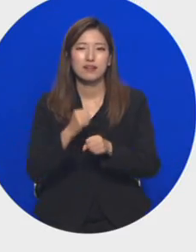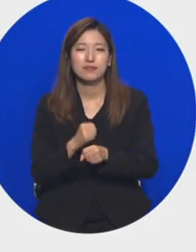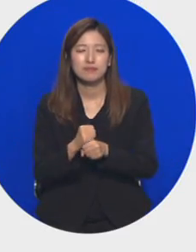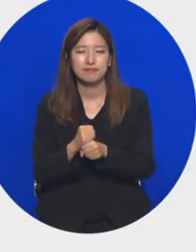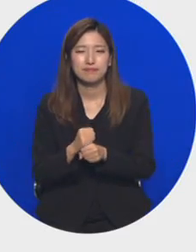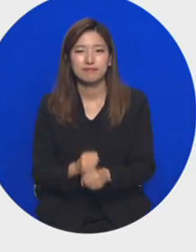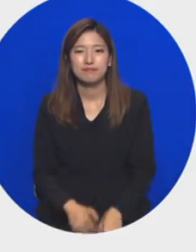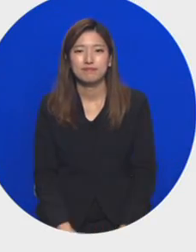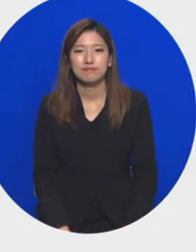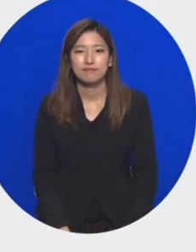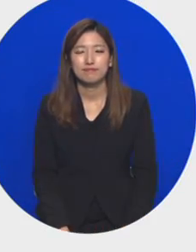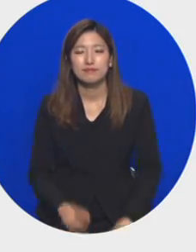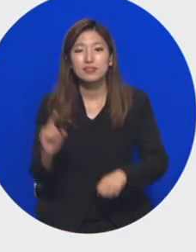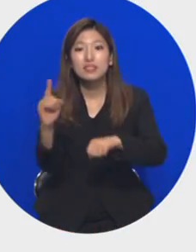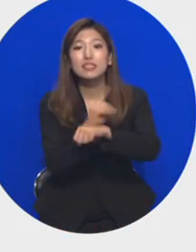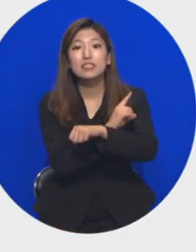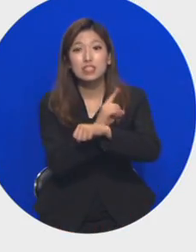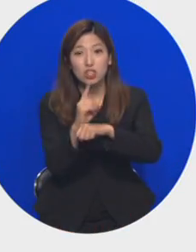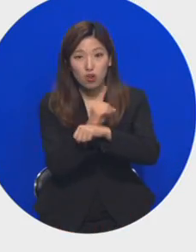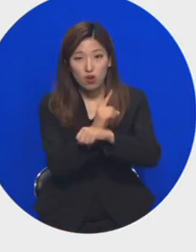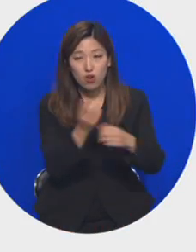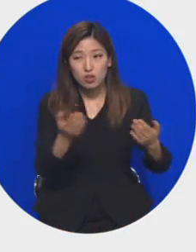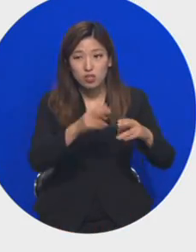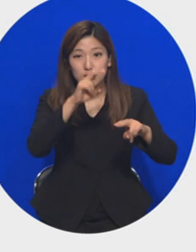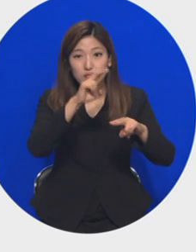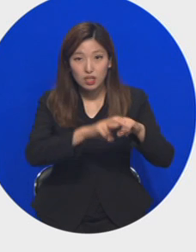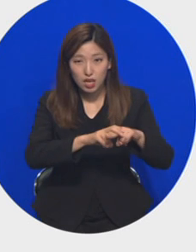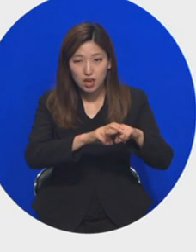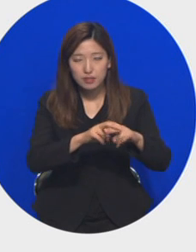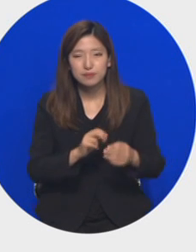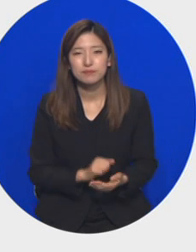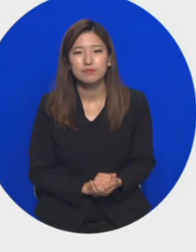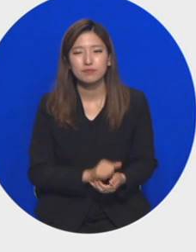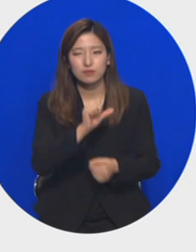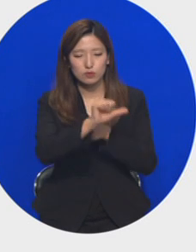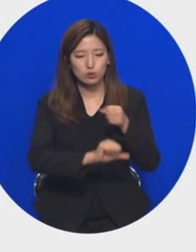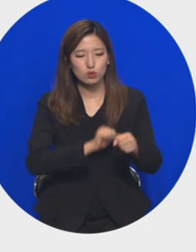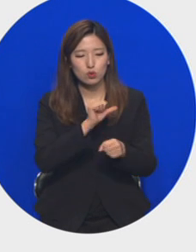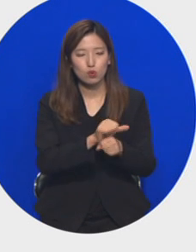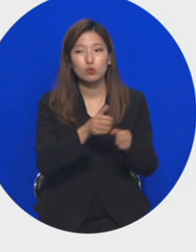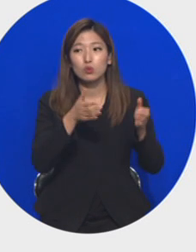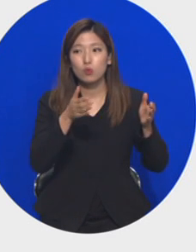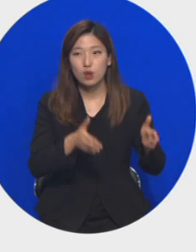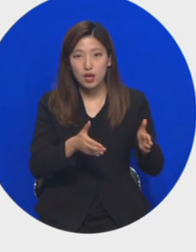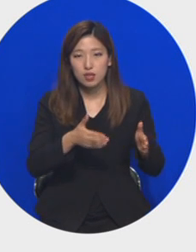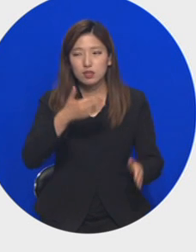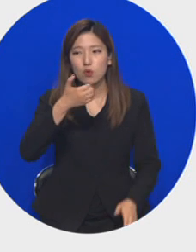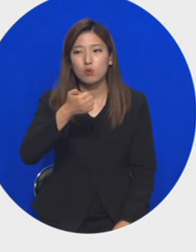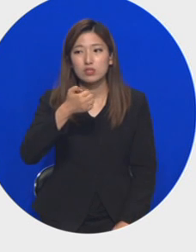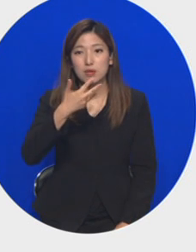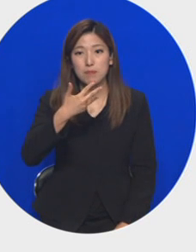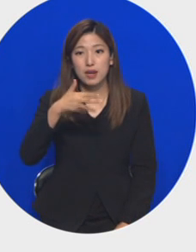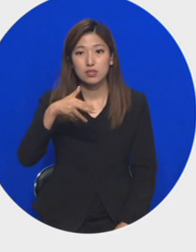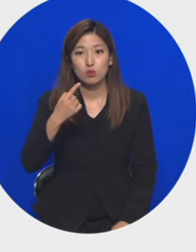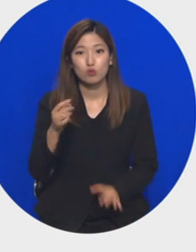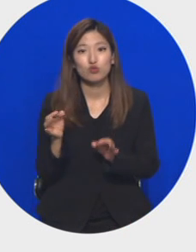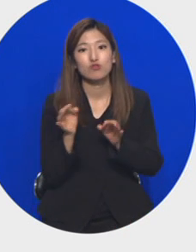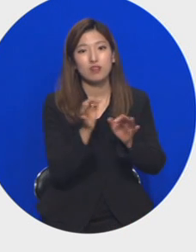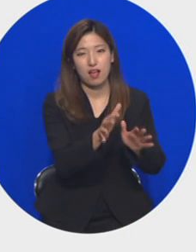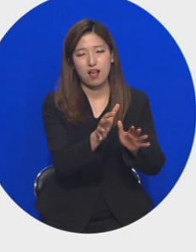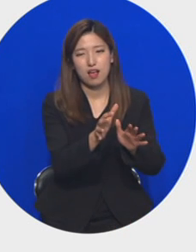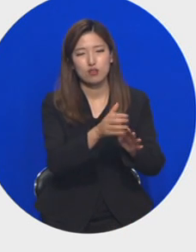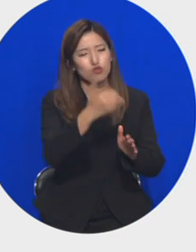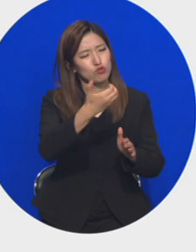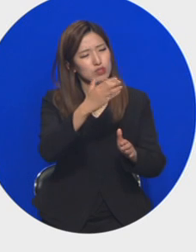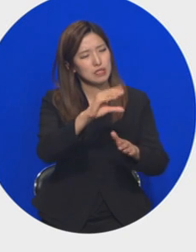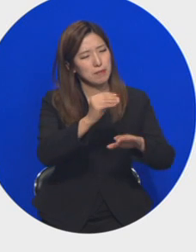먼저 디지털 이들의 는 2025년까지 총 사업비 58조 2000억원을 투자해 90만 3000개의 일자리를 만듭니다